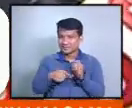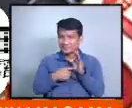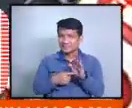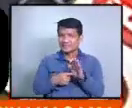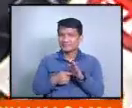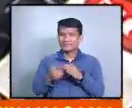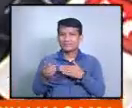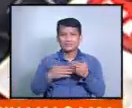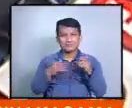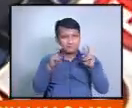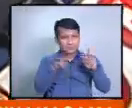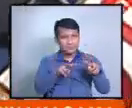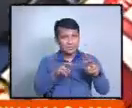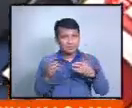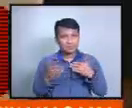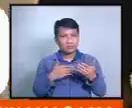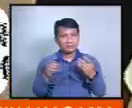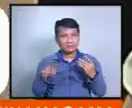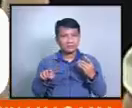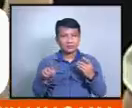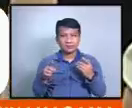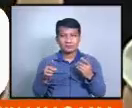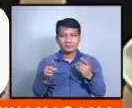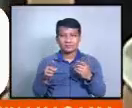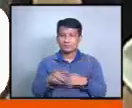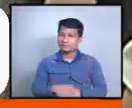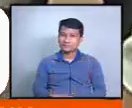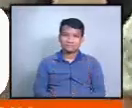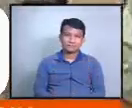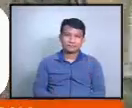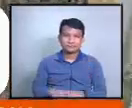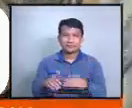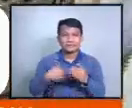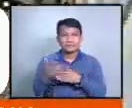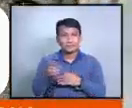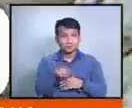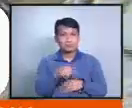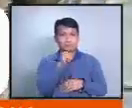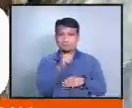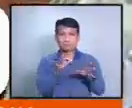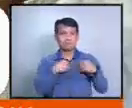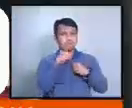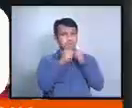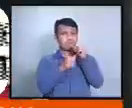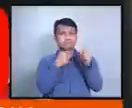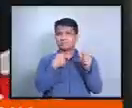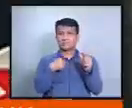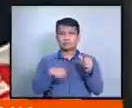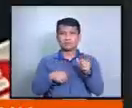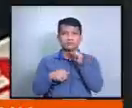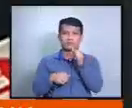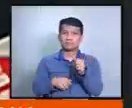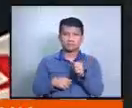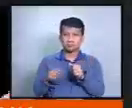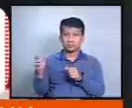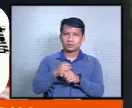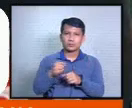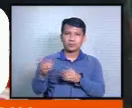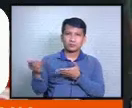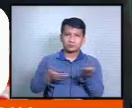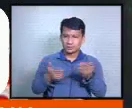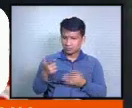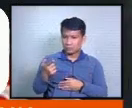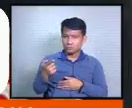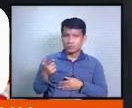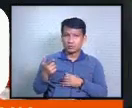So yun din ang imbisigahan din natin isa. Pero ang suspect, tutotanggi pa rin sa krimen. So, totoo yung marijuana dyan. Baril lang ho ang totoo